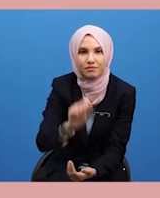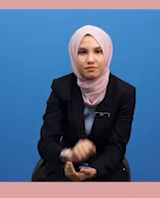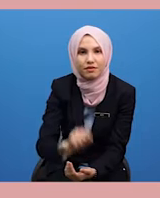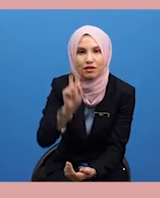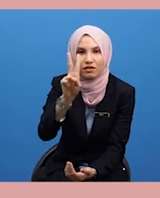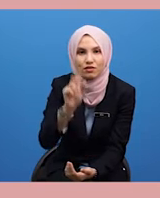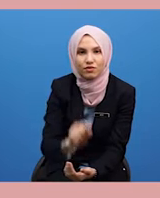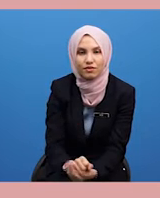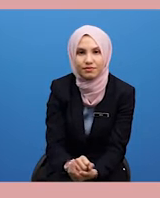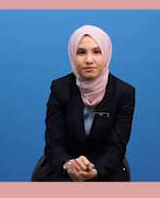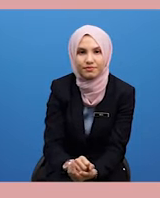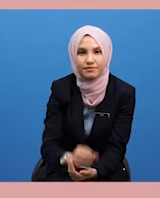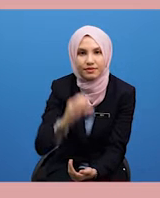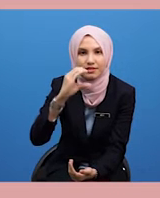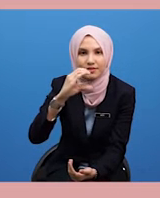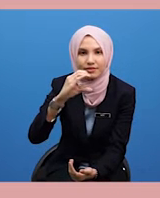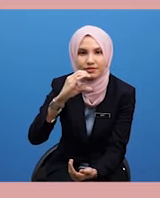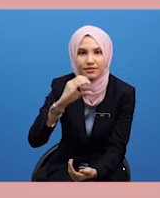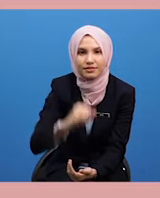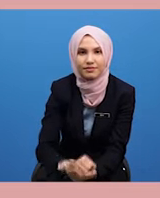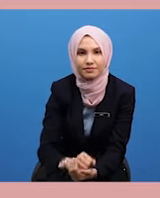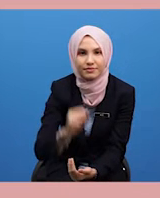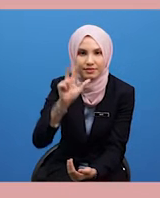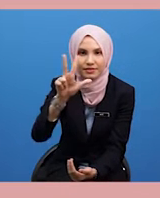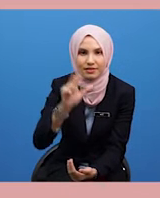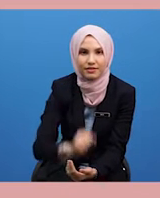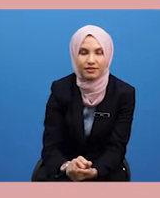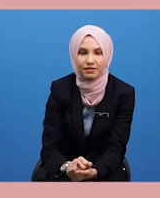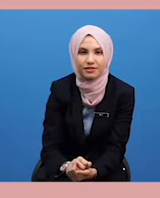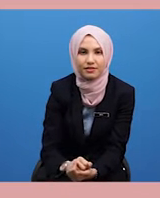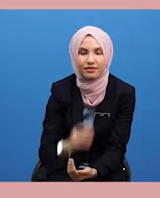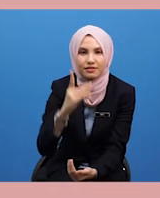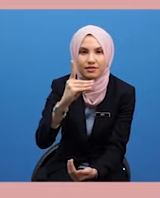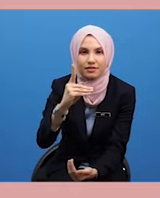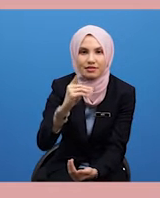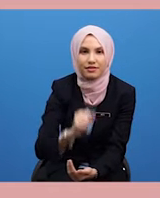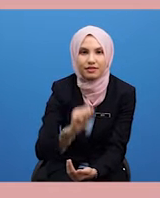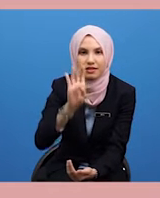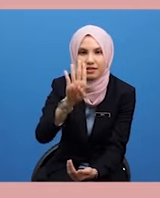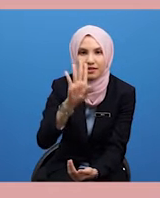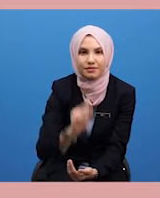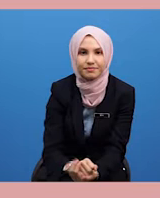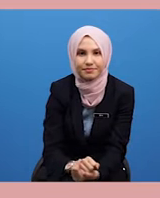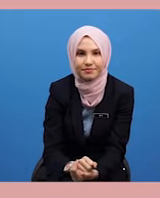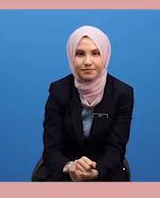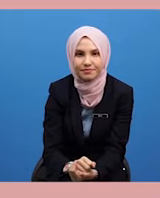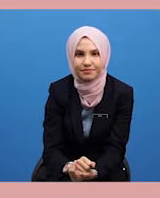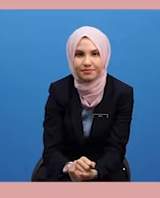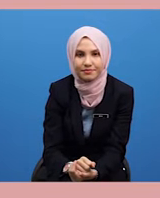B. 2. C. 3. D.